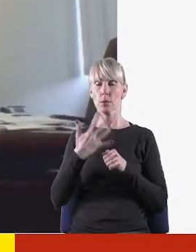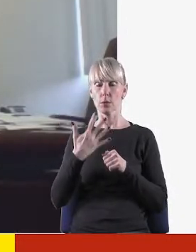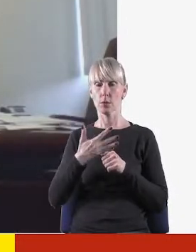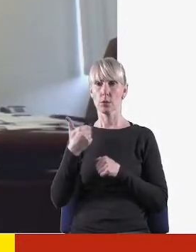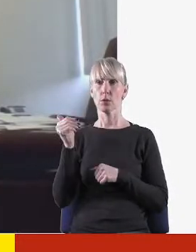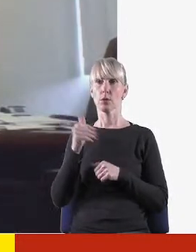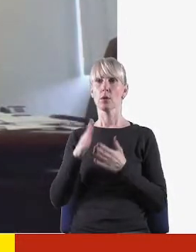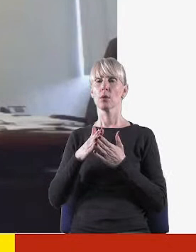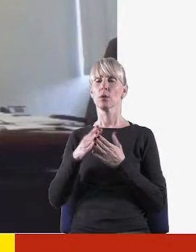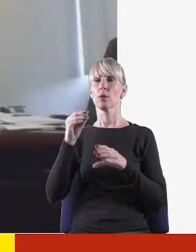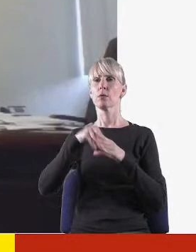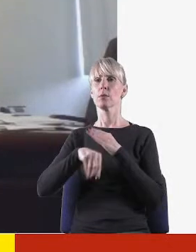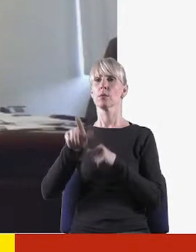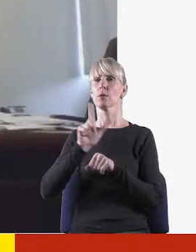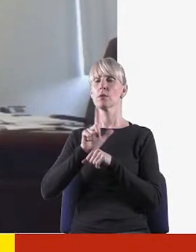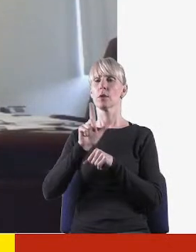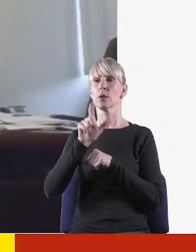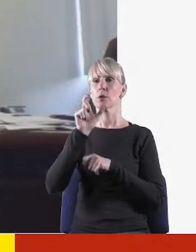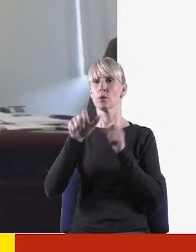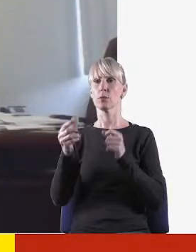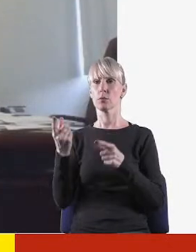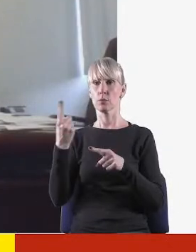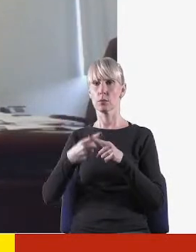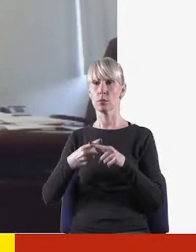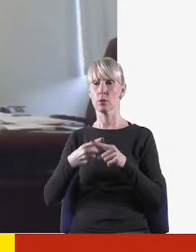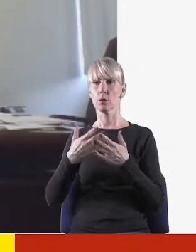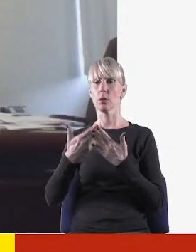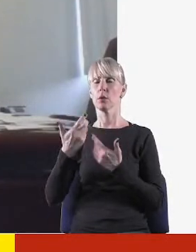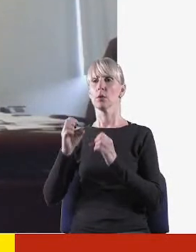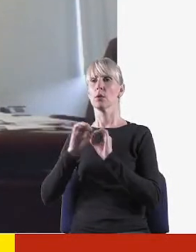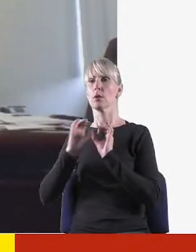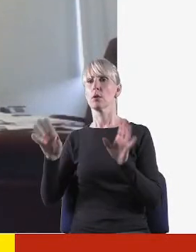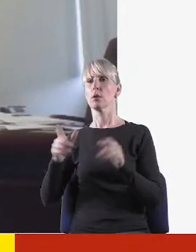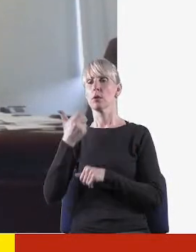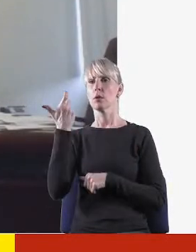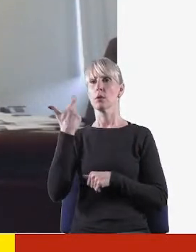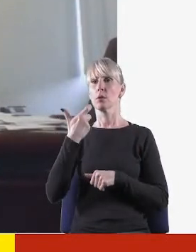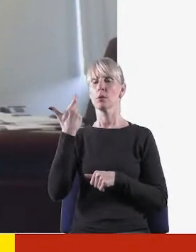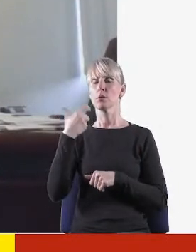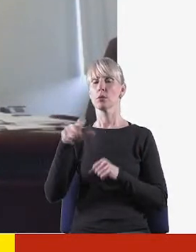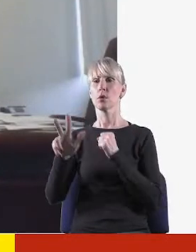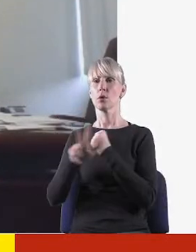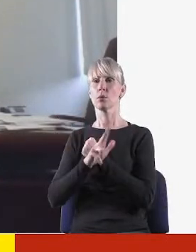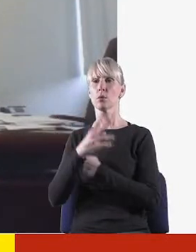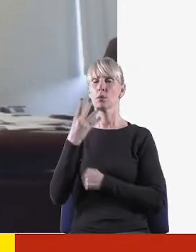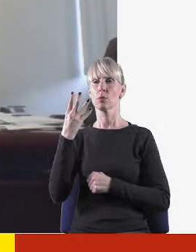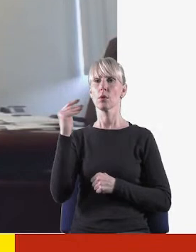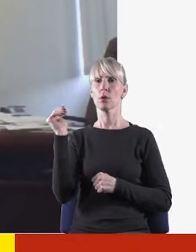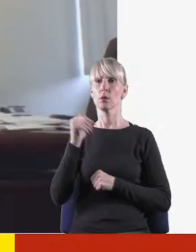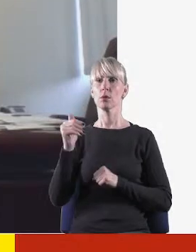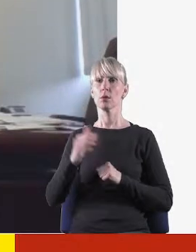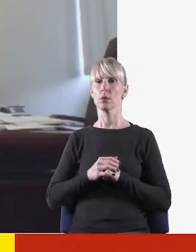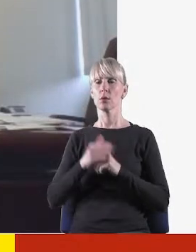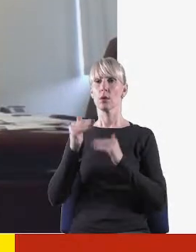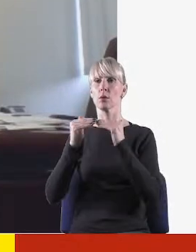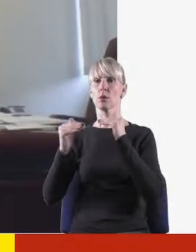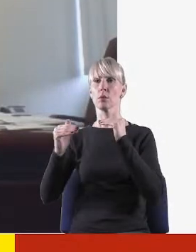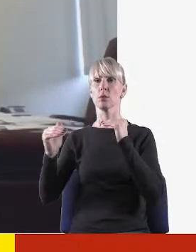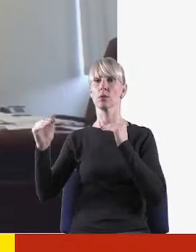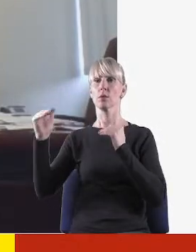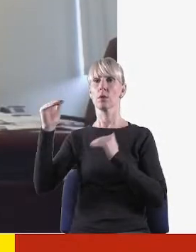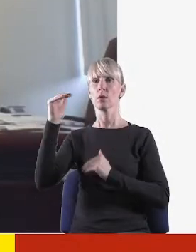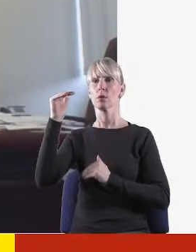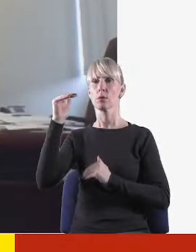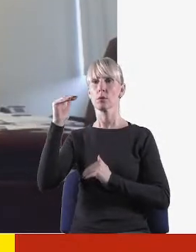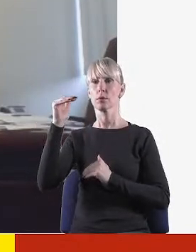12 osób zmarłych. Zakażonych do tej pory było przeszło 184 tysiące. Zwiększa się widoczny